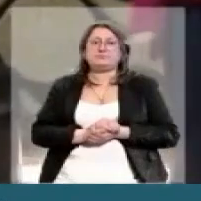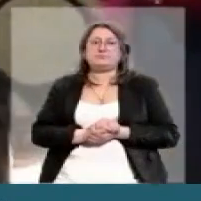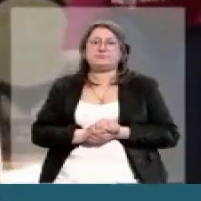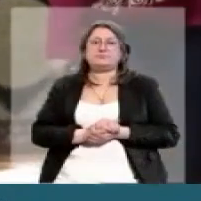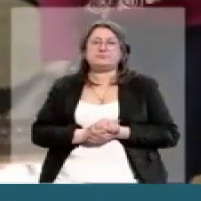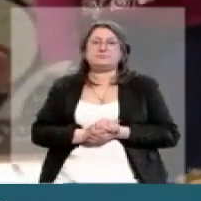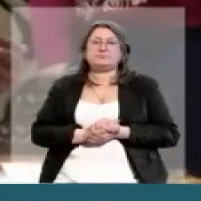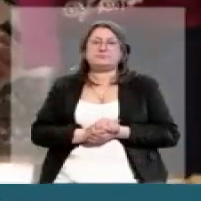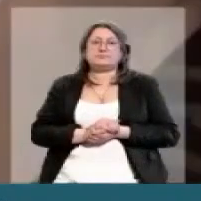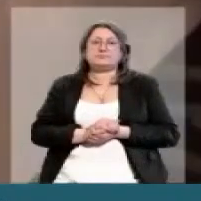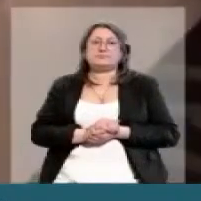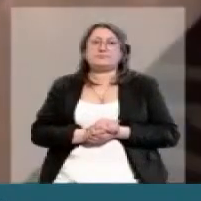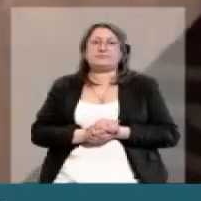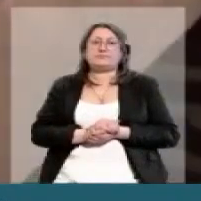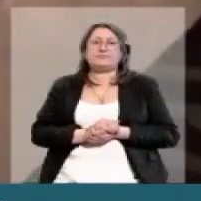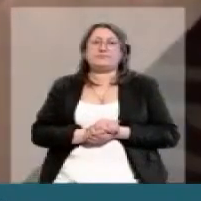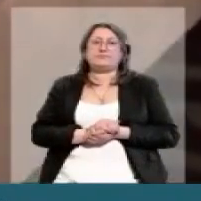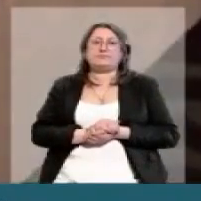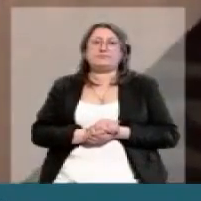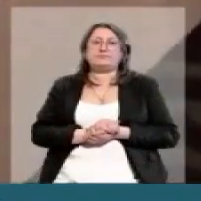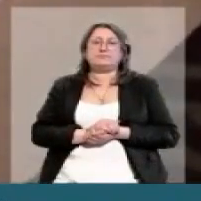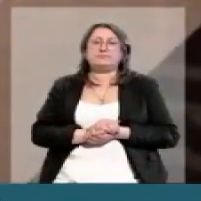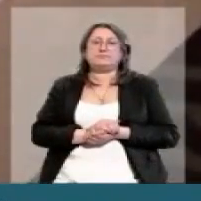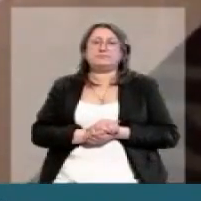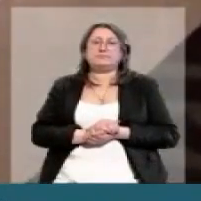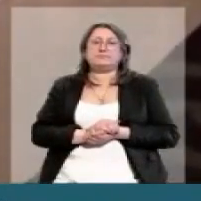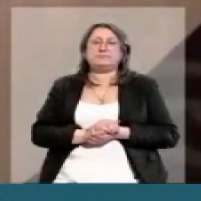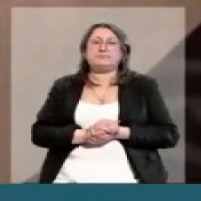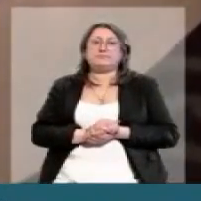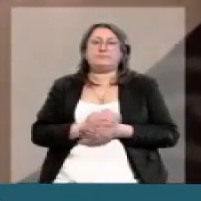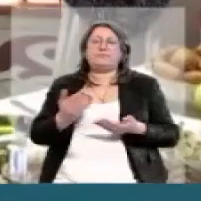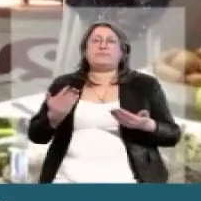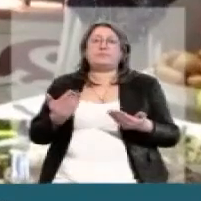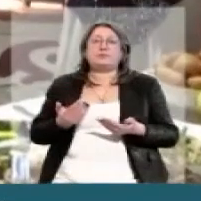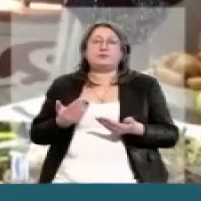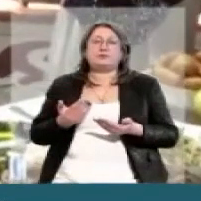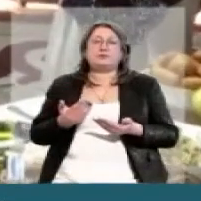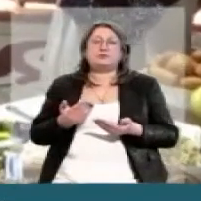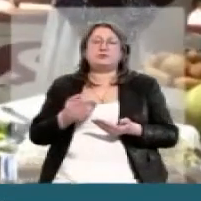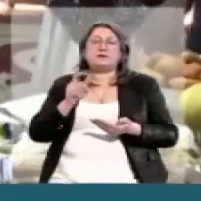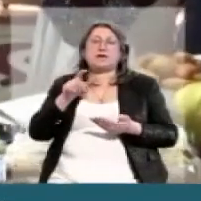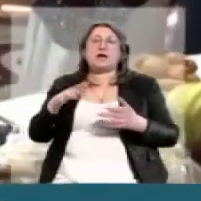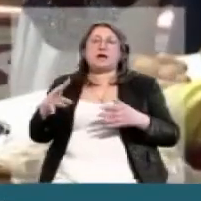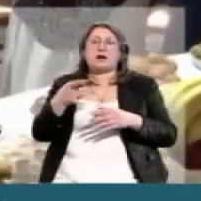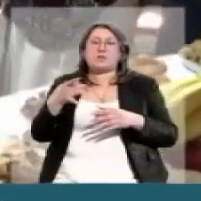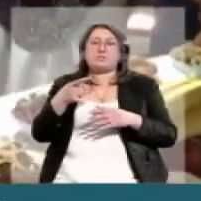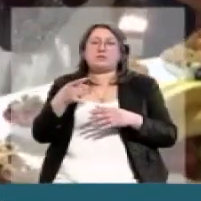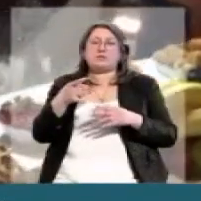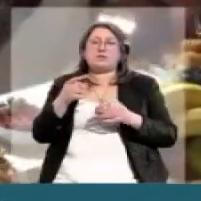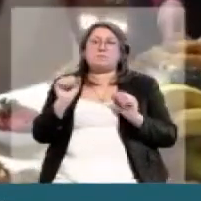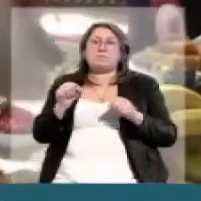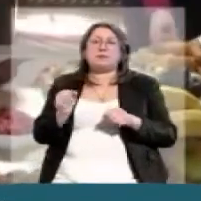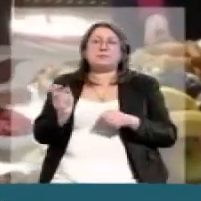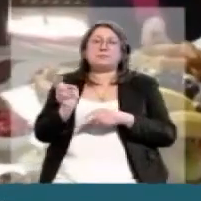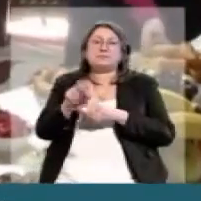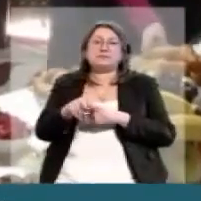аталып өтуіне үлес қосты. Жайнаған ақ дастархан өзінің молшылығымен ерекшеленді. Арнайы орнатылған киіз үйлерде тегін бауырсақтар